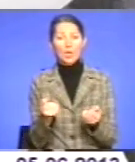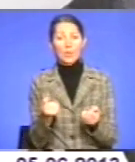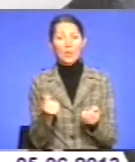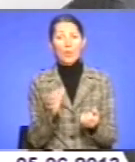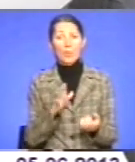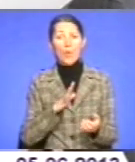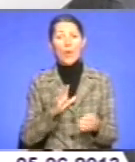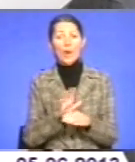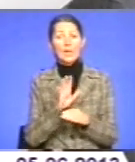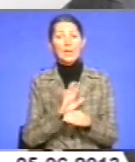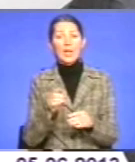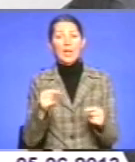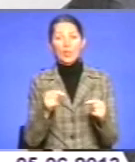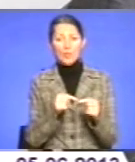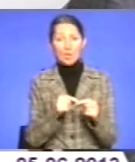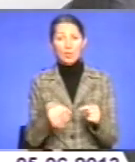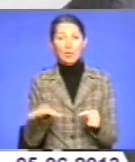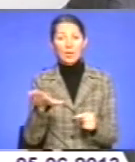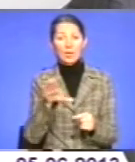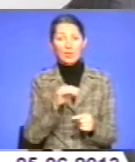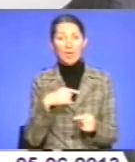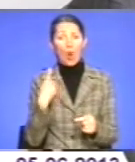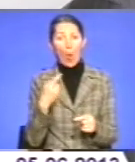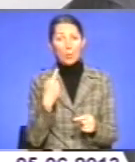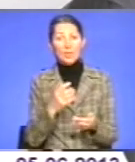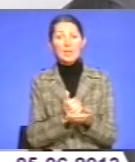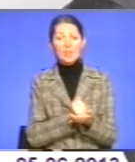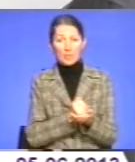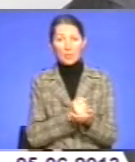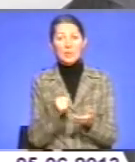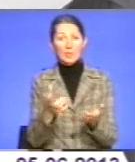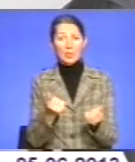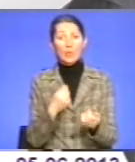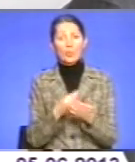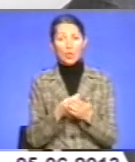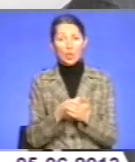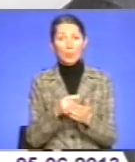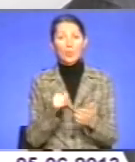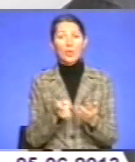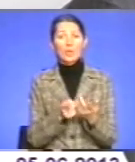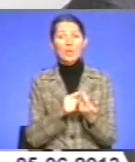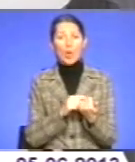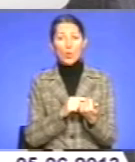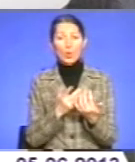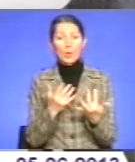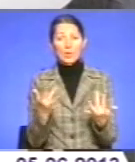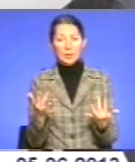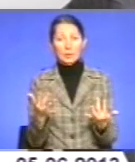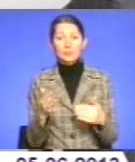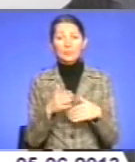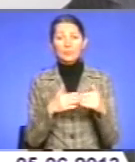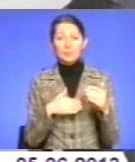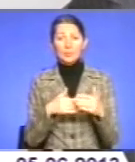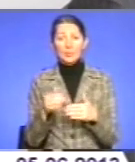був виданий невчасно, і відповідно всі області затрималися з прийняттям бюджету, і за рахунок певних всяких